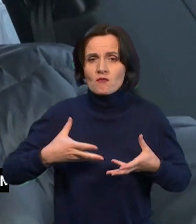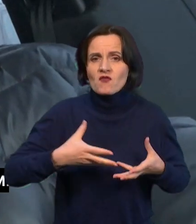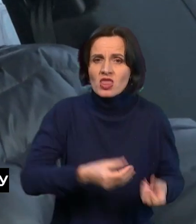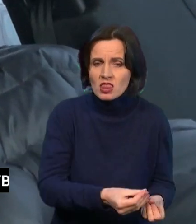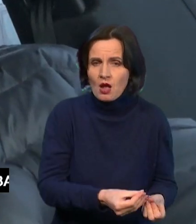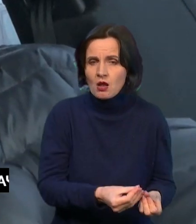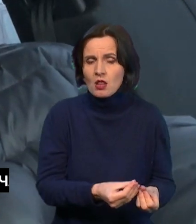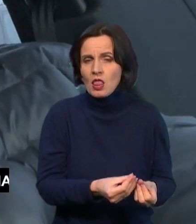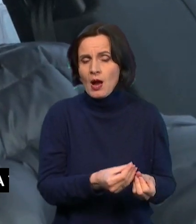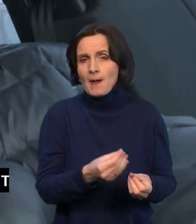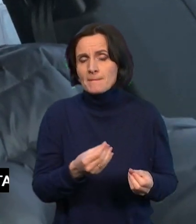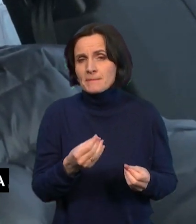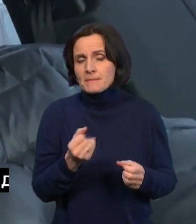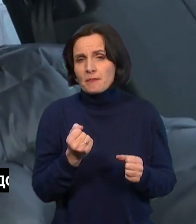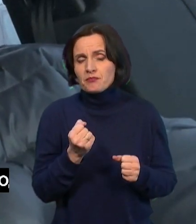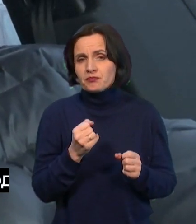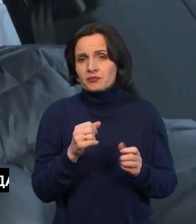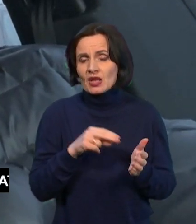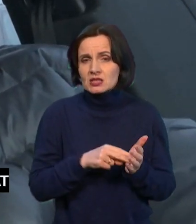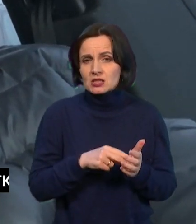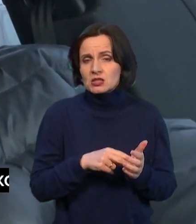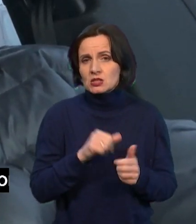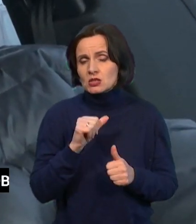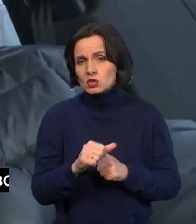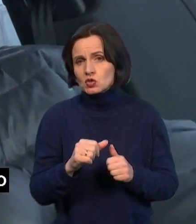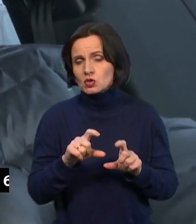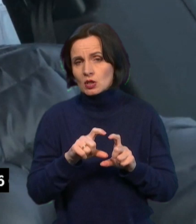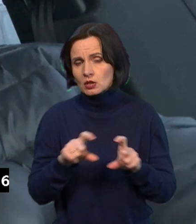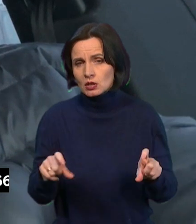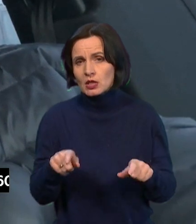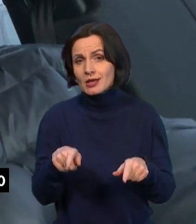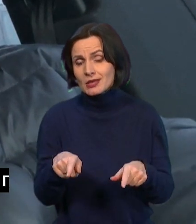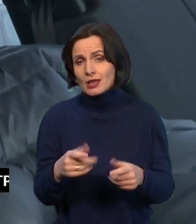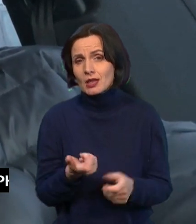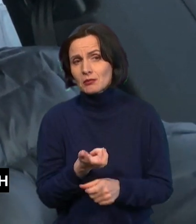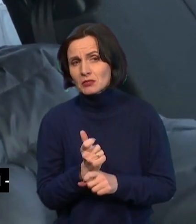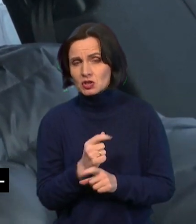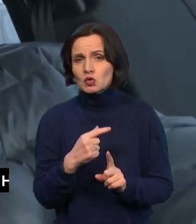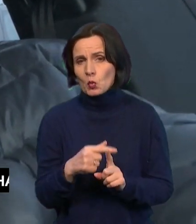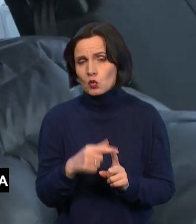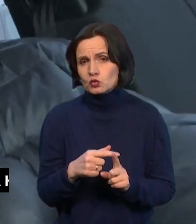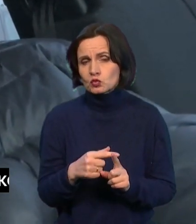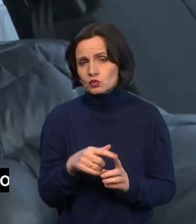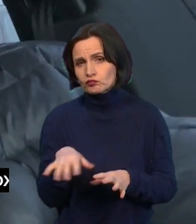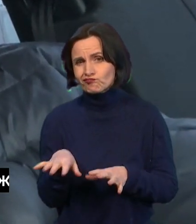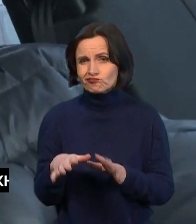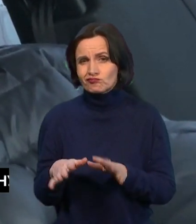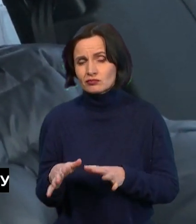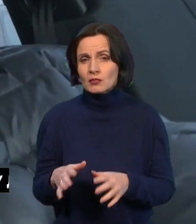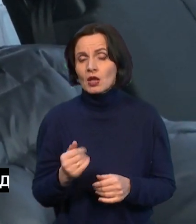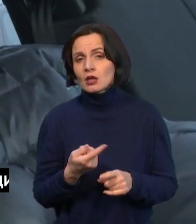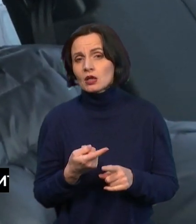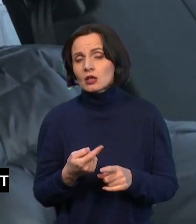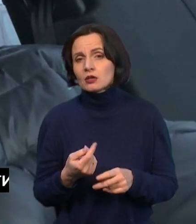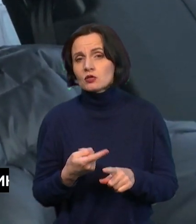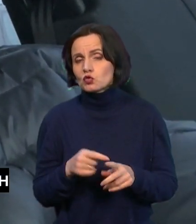на заправках. Тим більше, якщо ми уважно подивимося, там більш-менш динаміка є така позитивна. Так що от з цієї точки зору тут